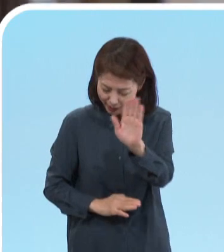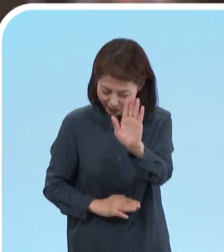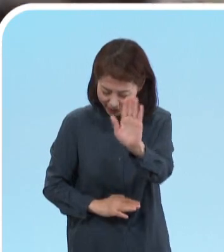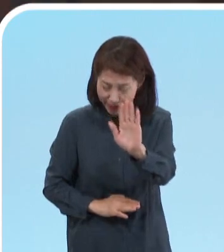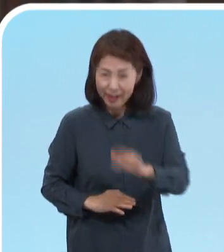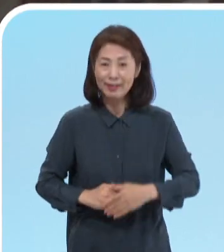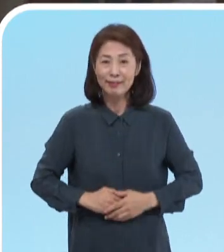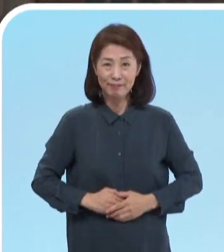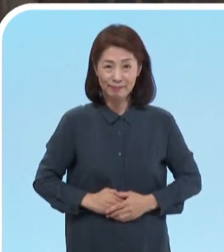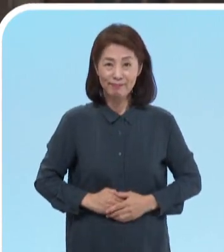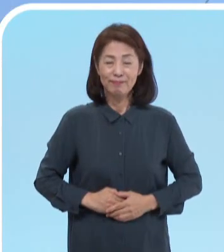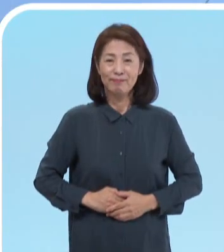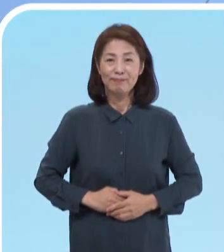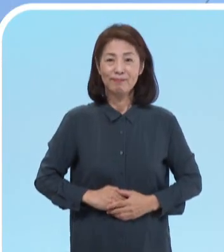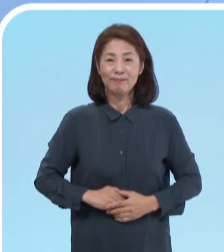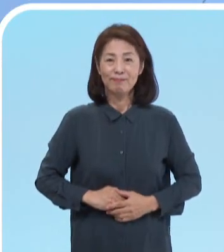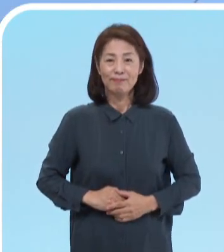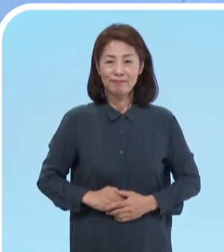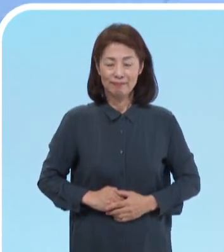きます